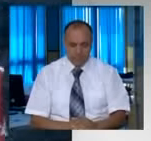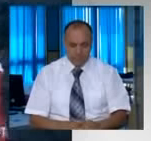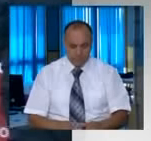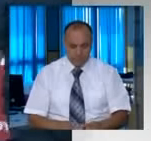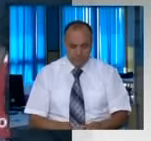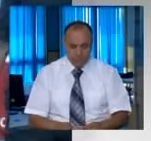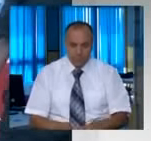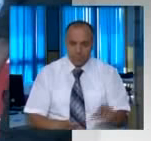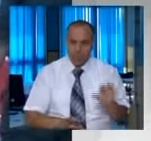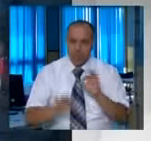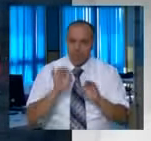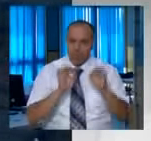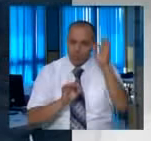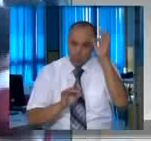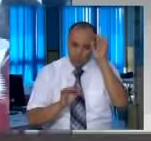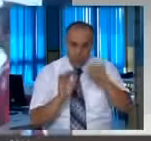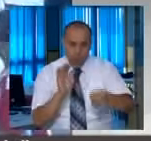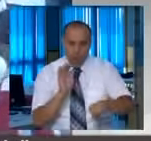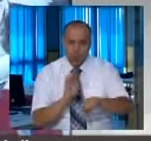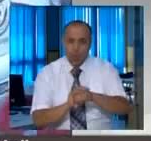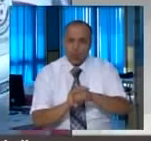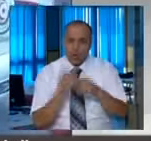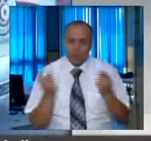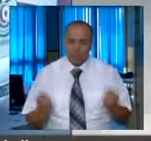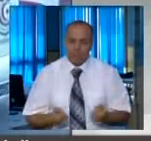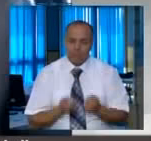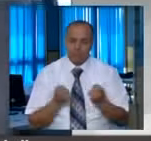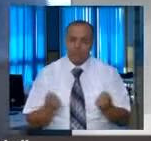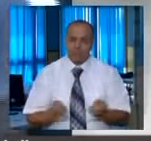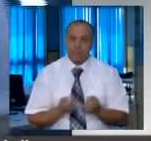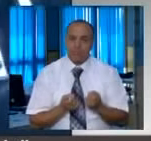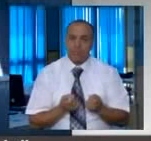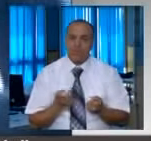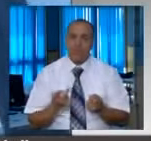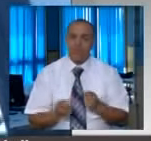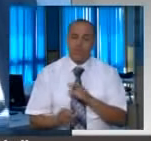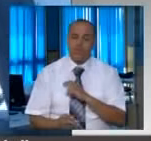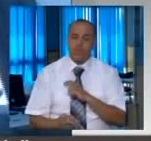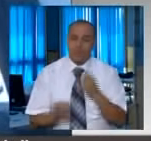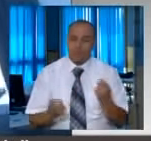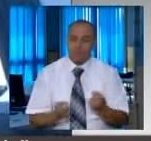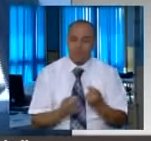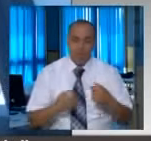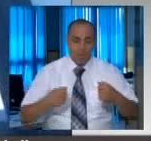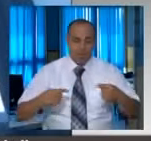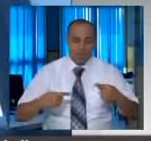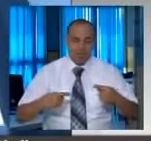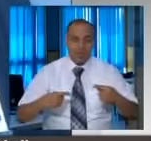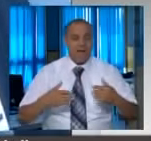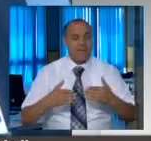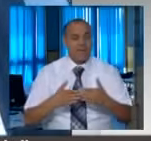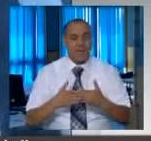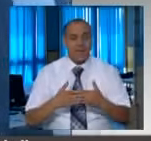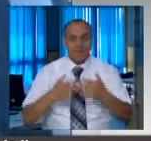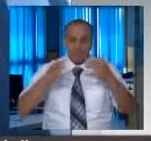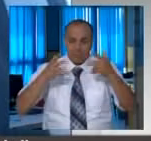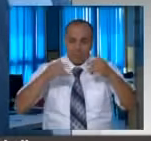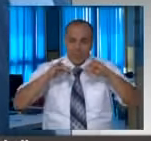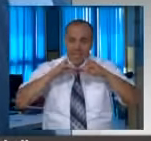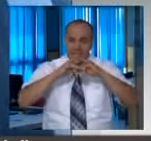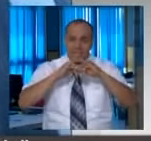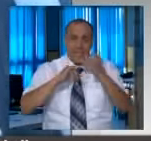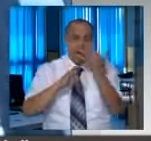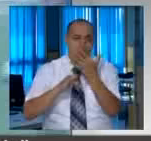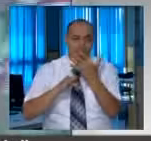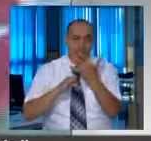خاض المنتخب الوطني لكرة القدم ثاني تدريباته بملعب سوسة الأولمبي تمهيدا لخوض مباراة الجولة الأخيرة من تصفيات كأس أمم